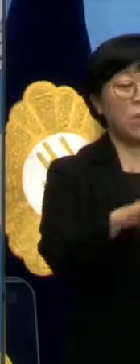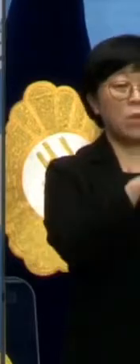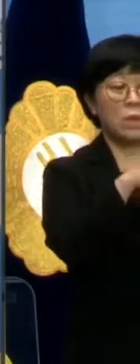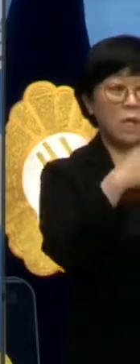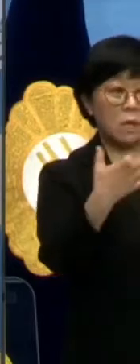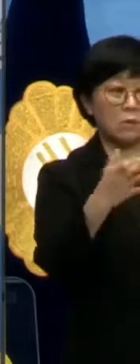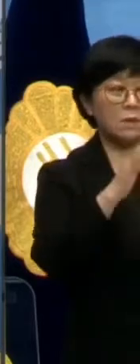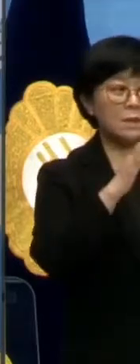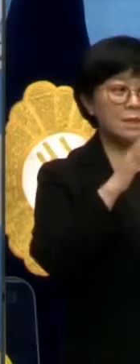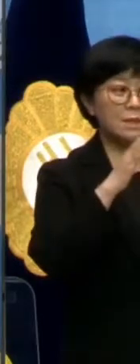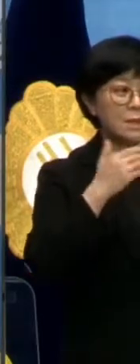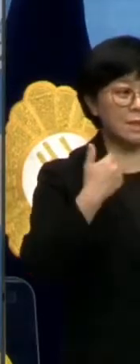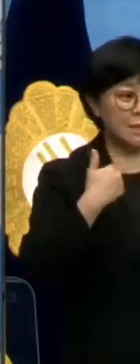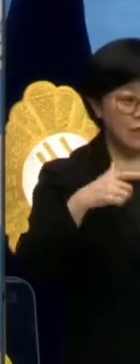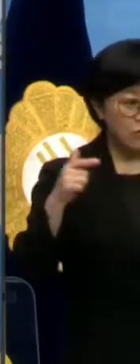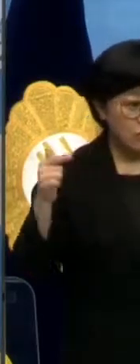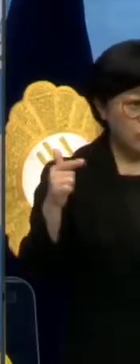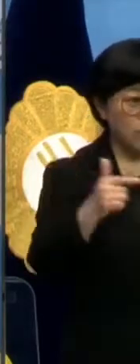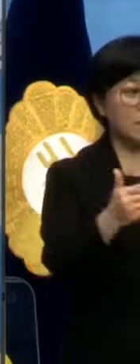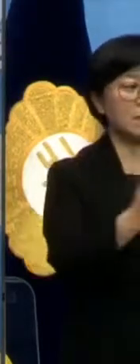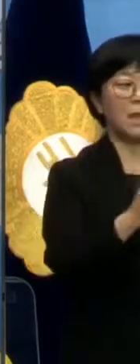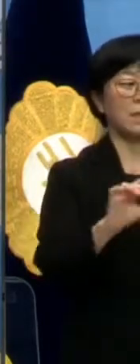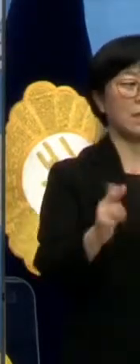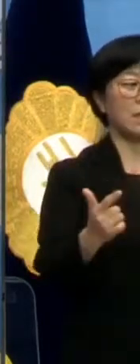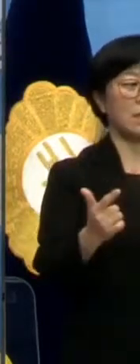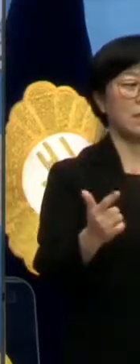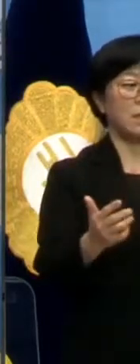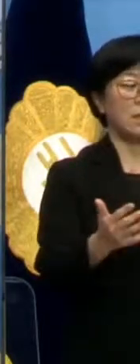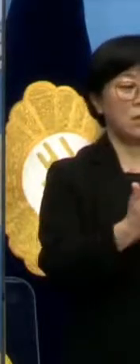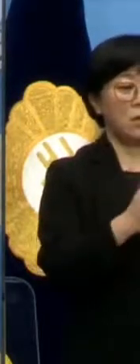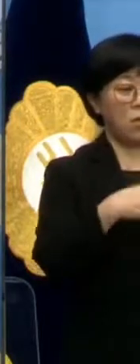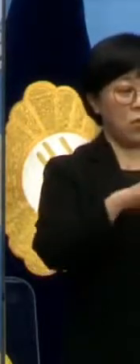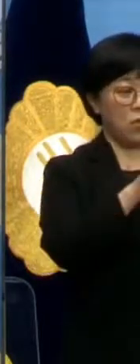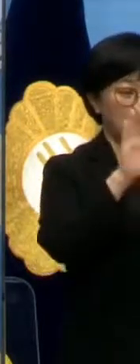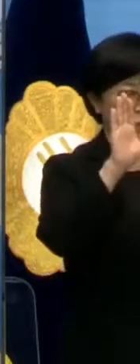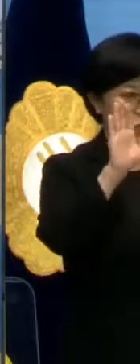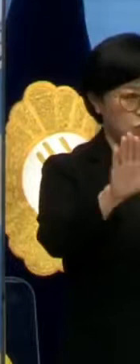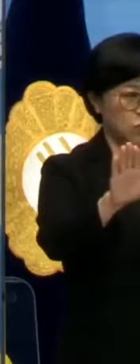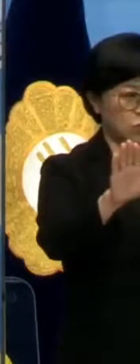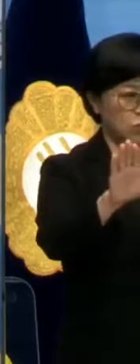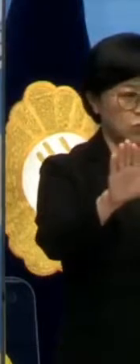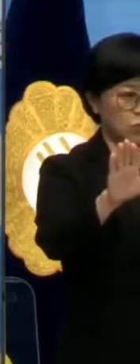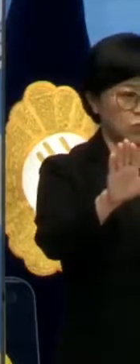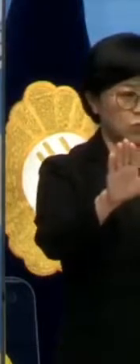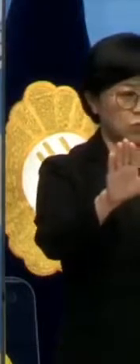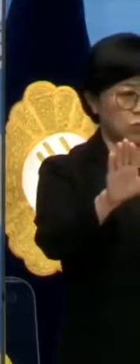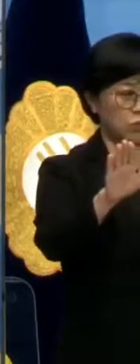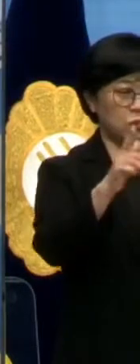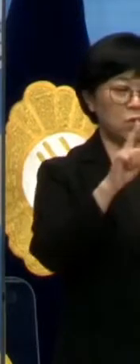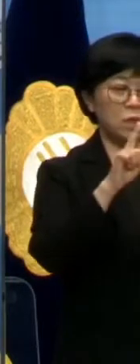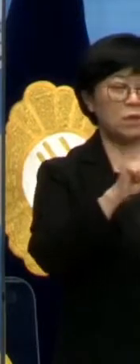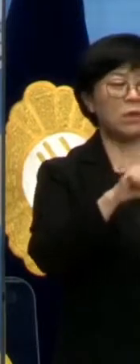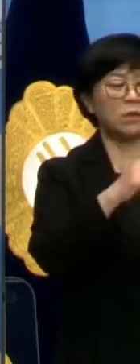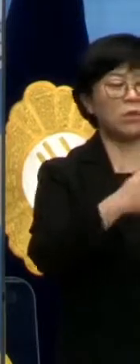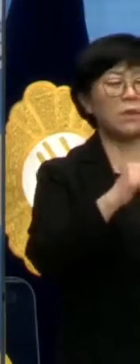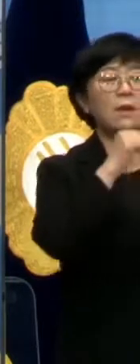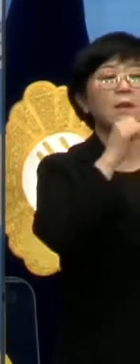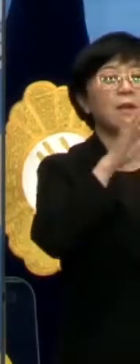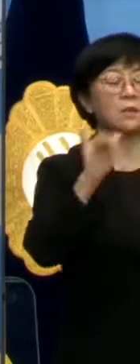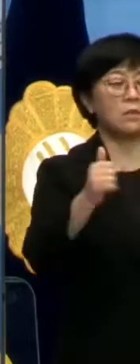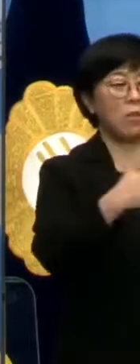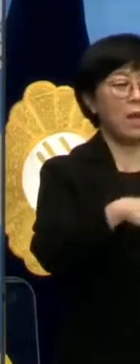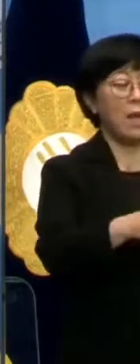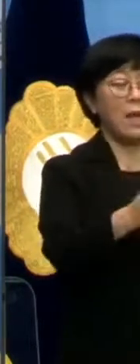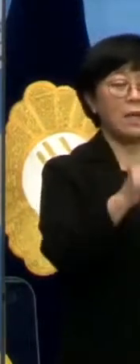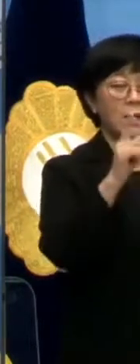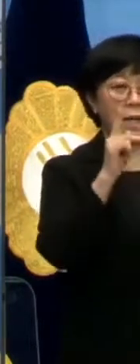코로나19가 진정되어도 끝이 아닙니다. 코로나 이후 코로나 푸어가 쏟아져 나오고